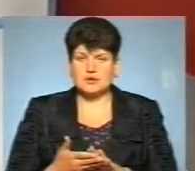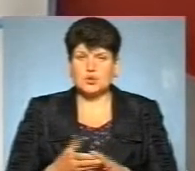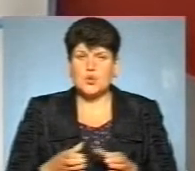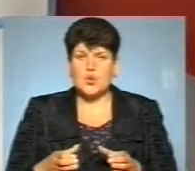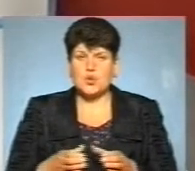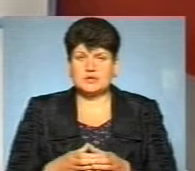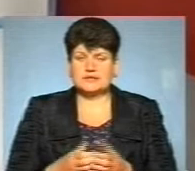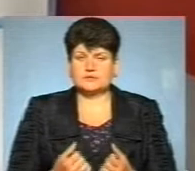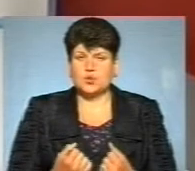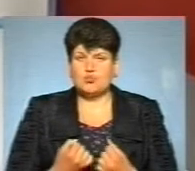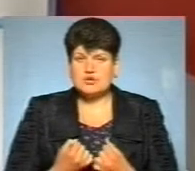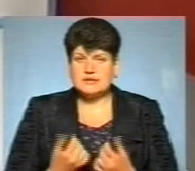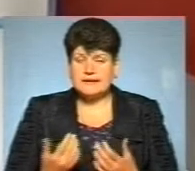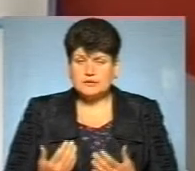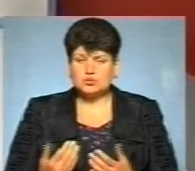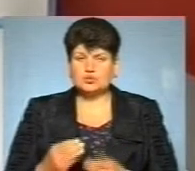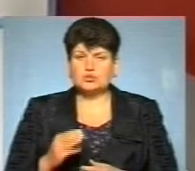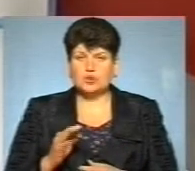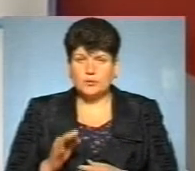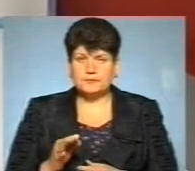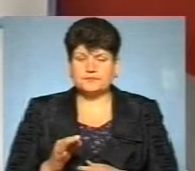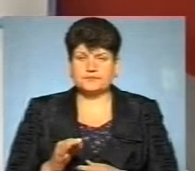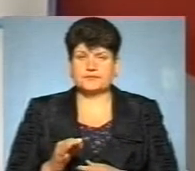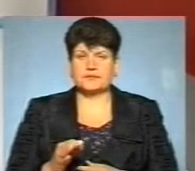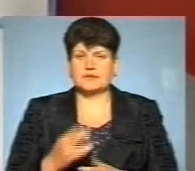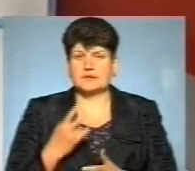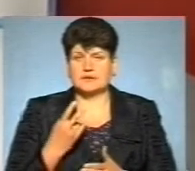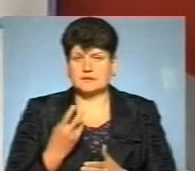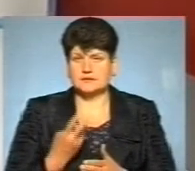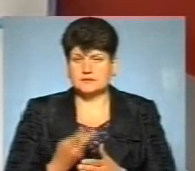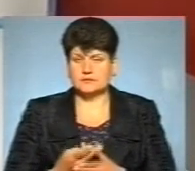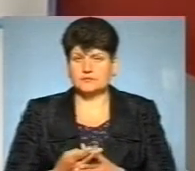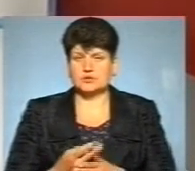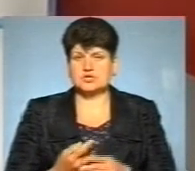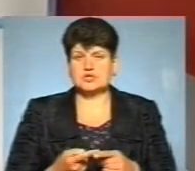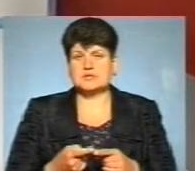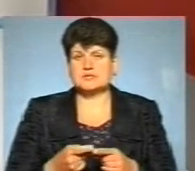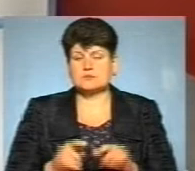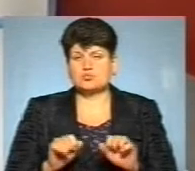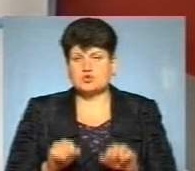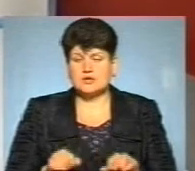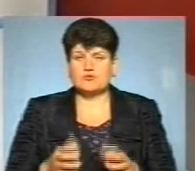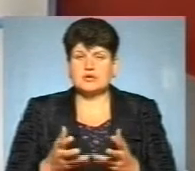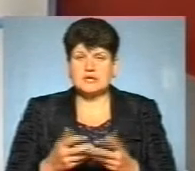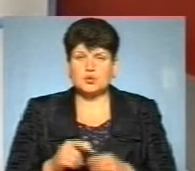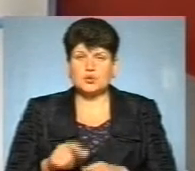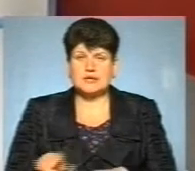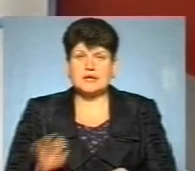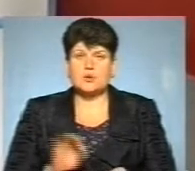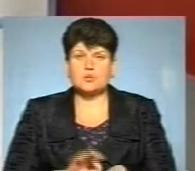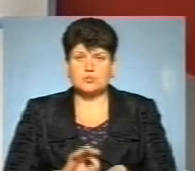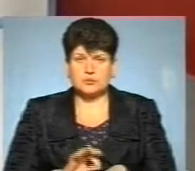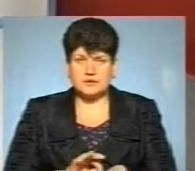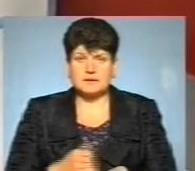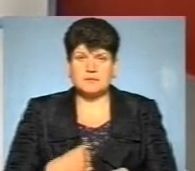колективного імунітету, то виходячи із можливої кількості людей, які перехворіли, ми